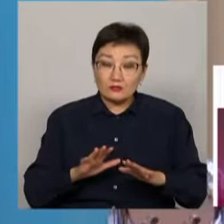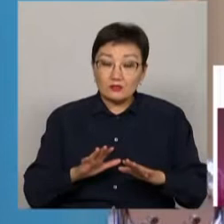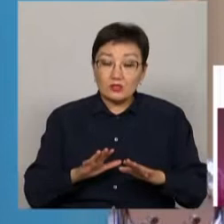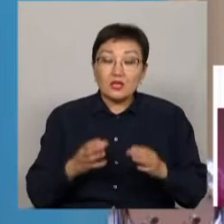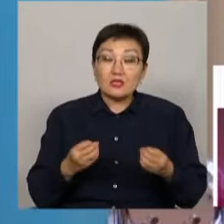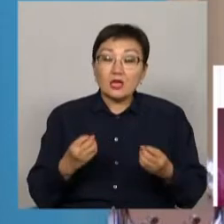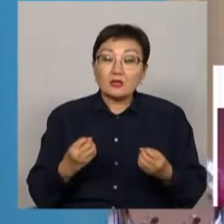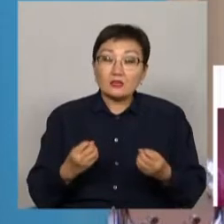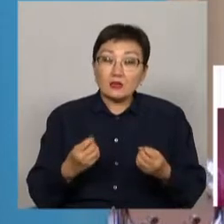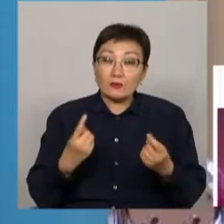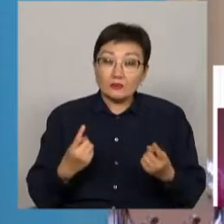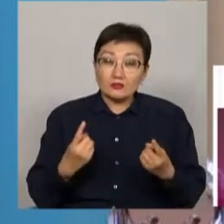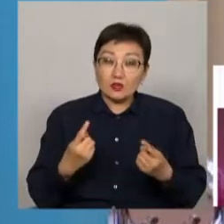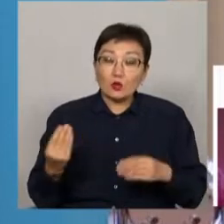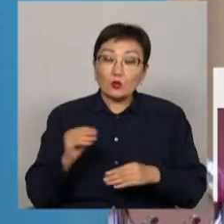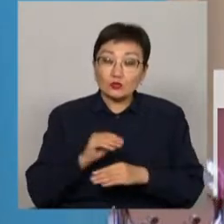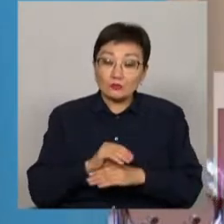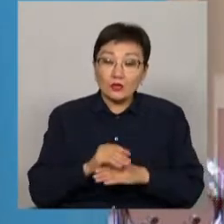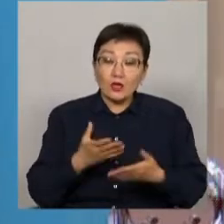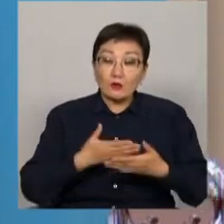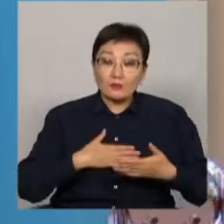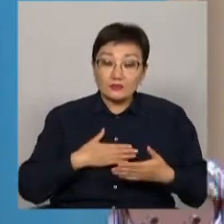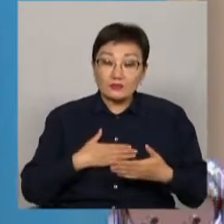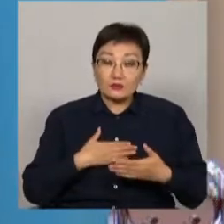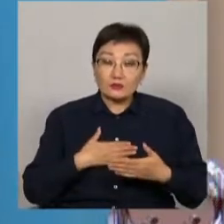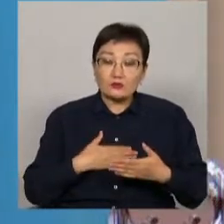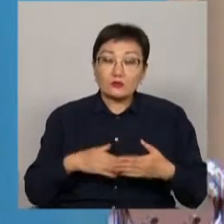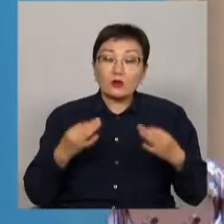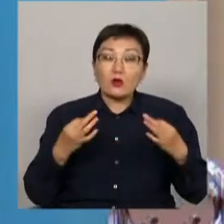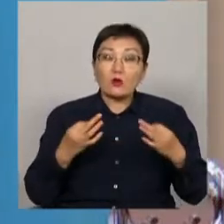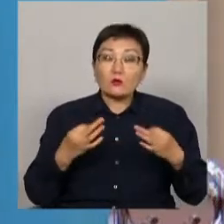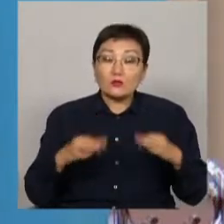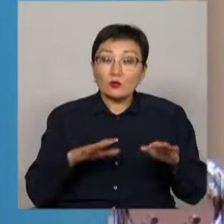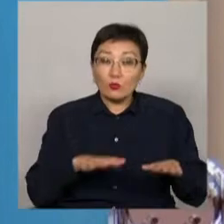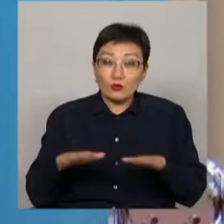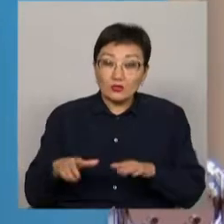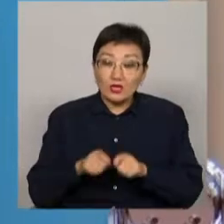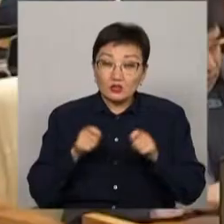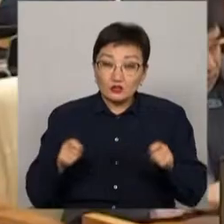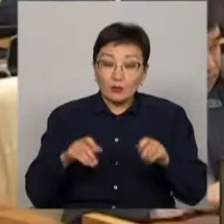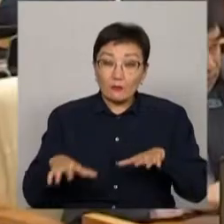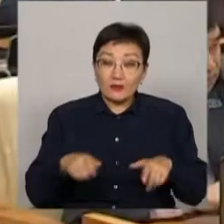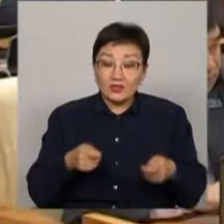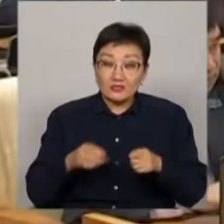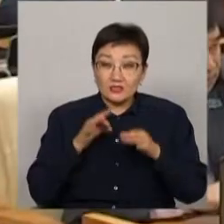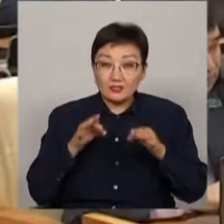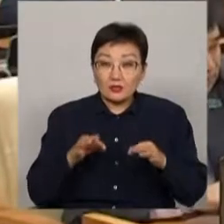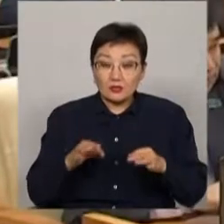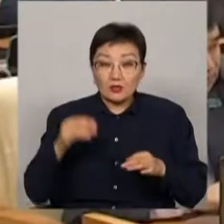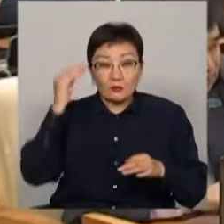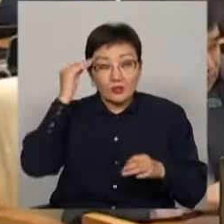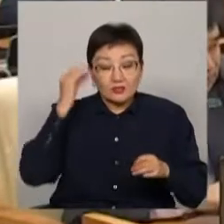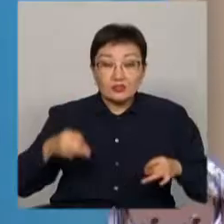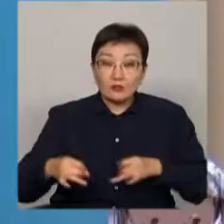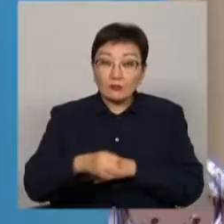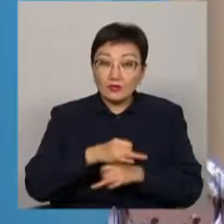тағы да бір қосымша бізге бір алаң ашу. Президент айтты ғой. Мынау пікірталас соның